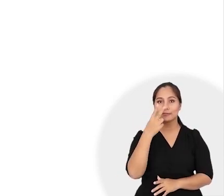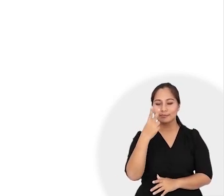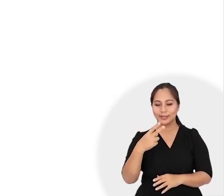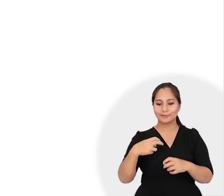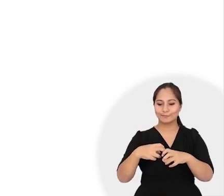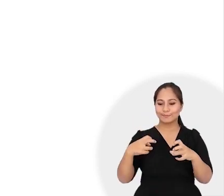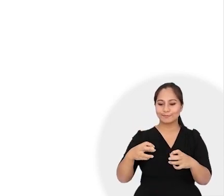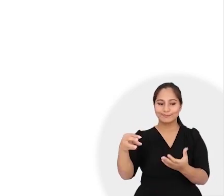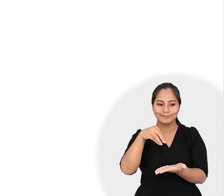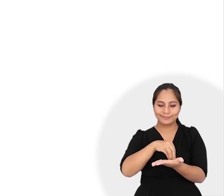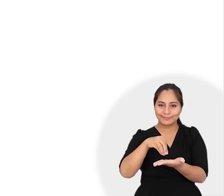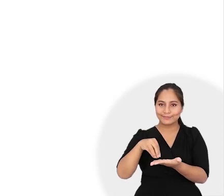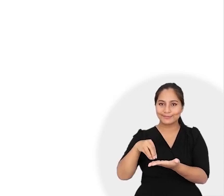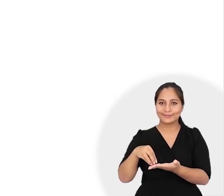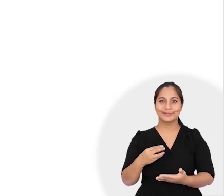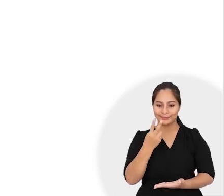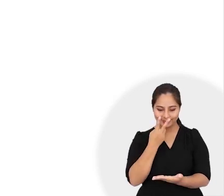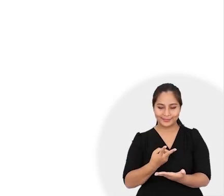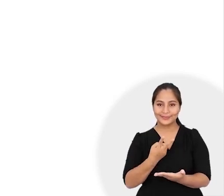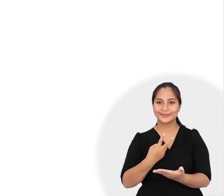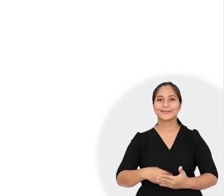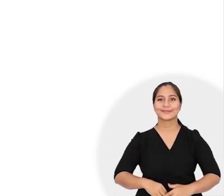ายิ้มเบิ่งดู